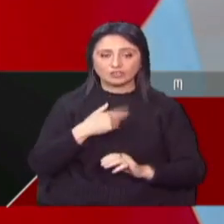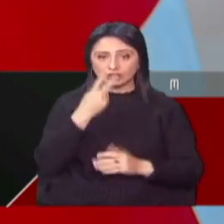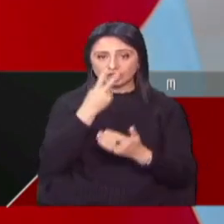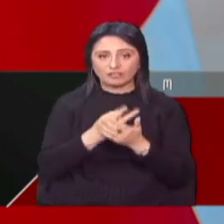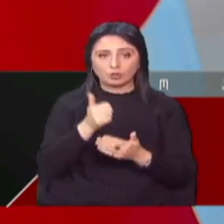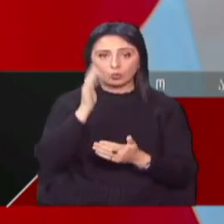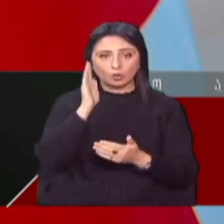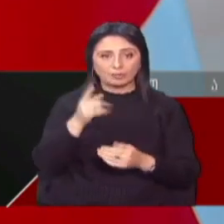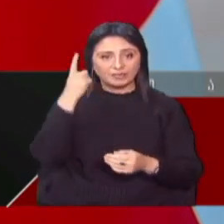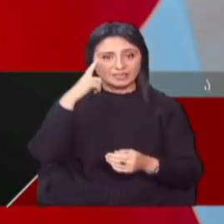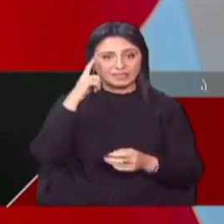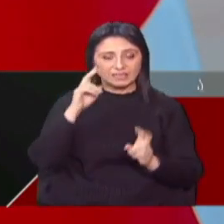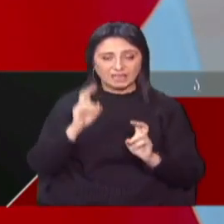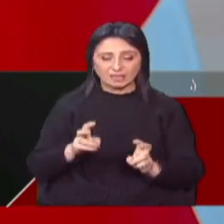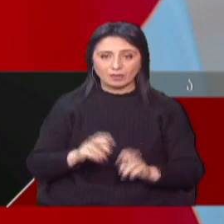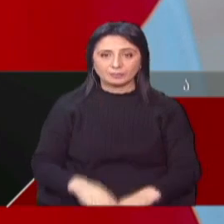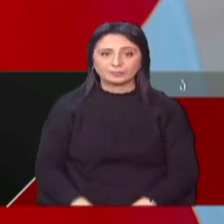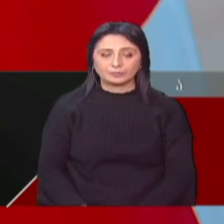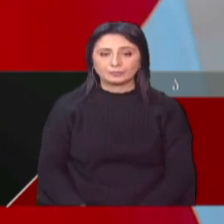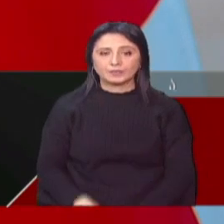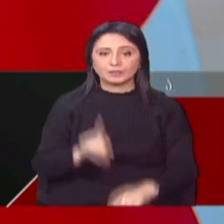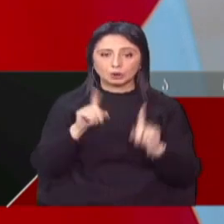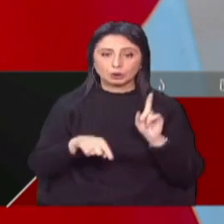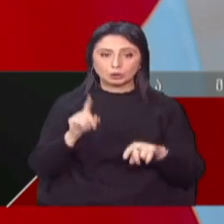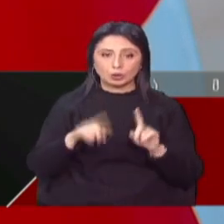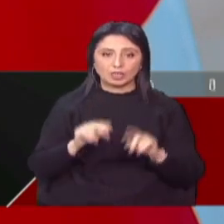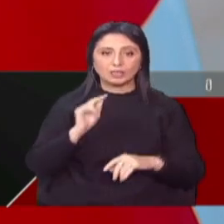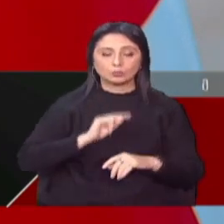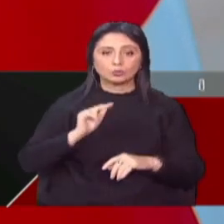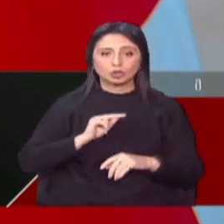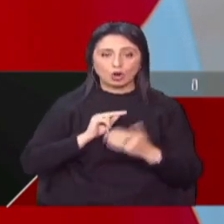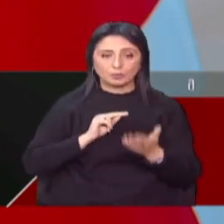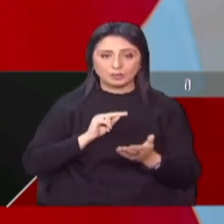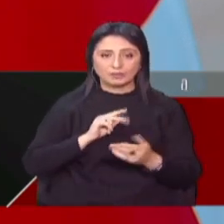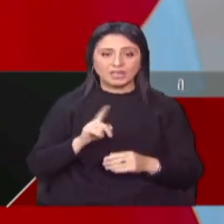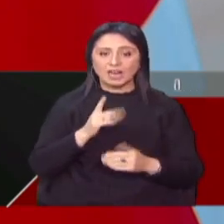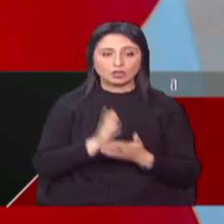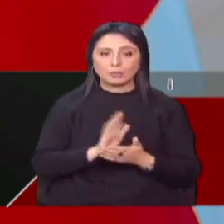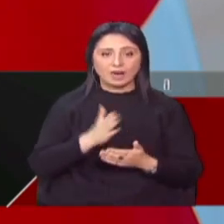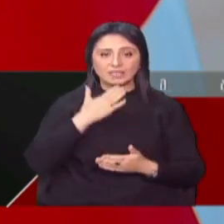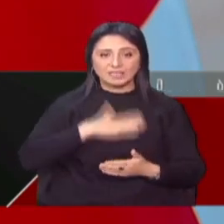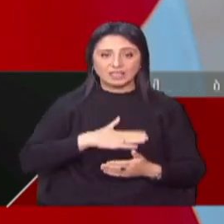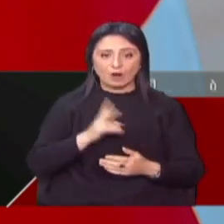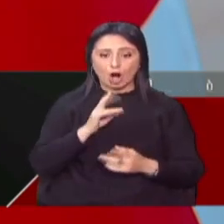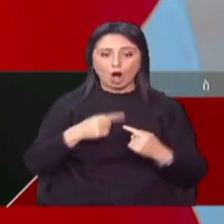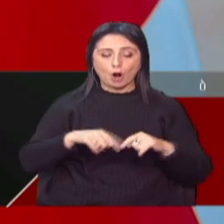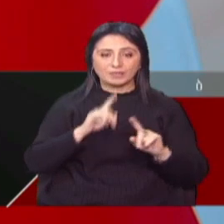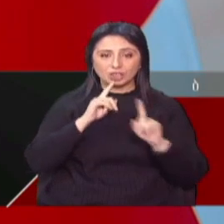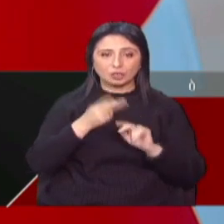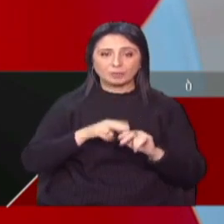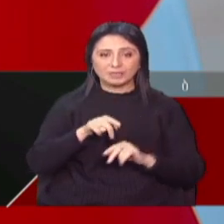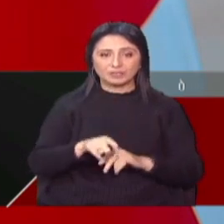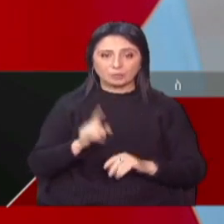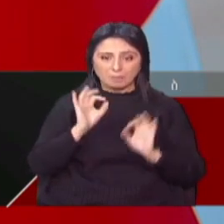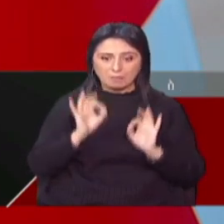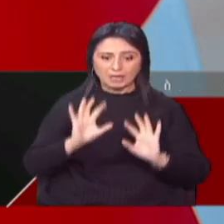da, trogoric, neba inițiativa, am zogadat mușa opis, ratomar, arisac, marisi, comitet, iscutom, bebi, mistis, rom,